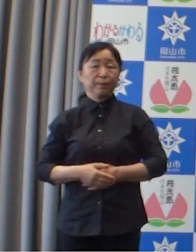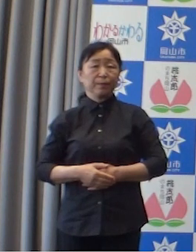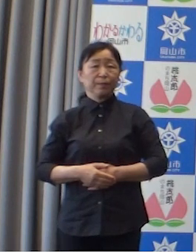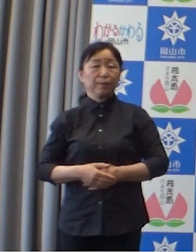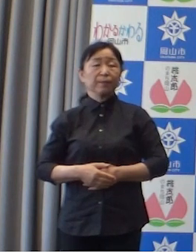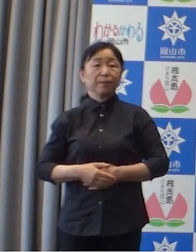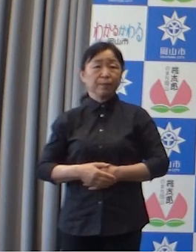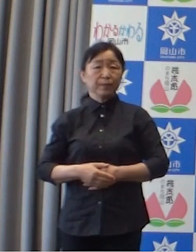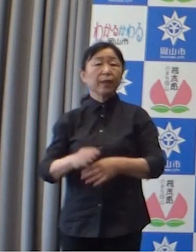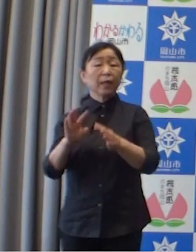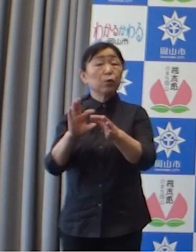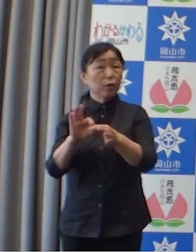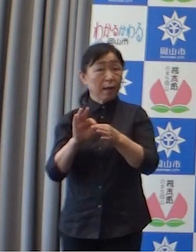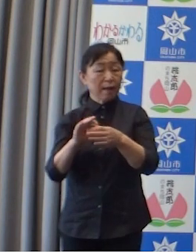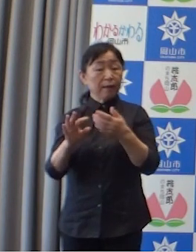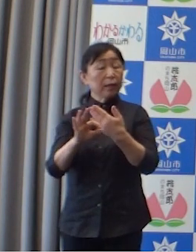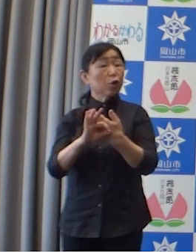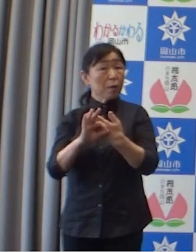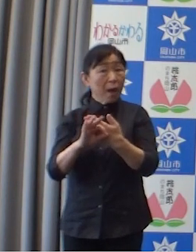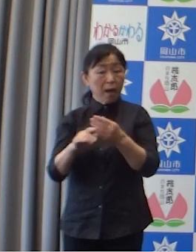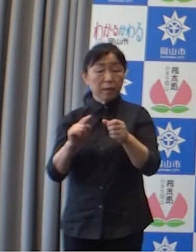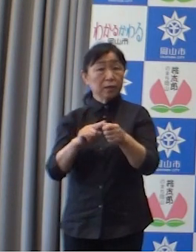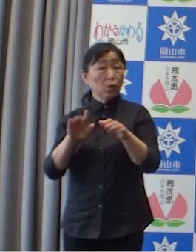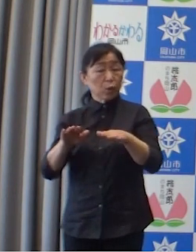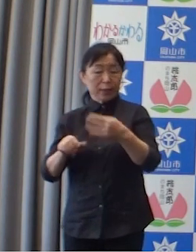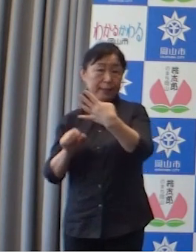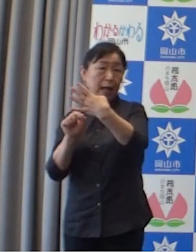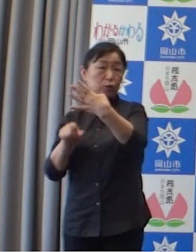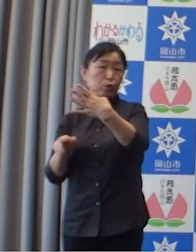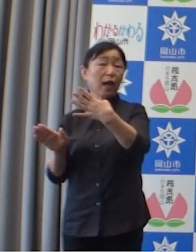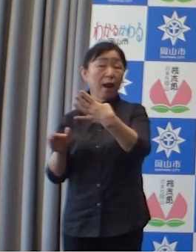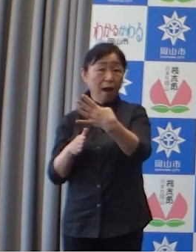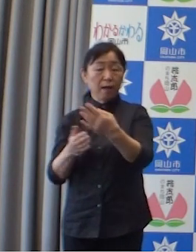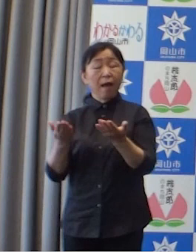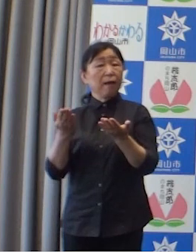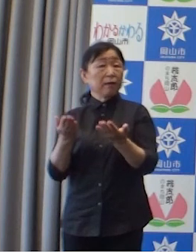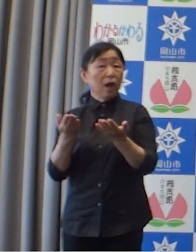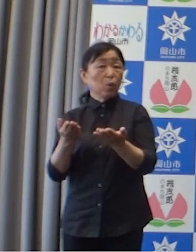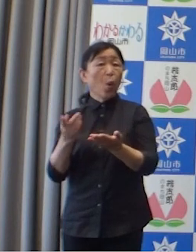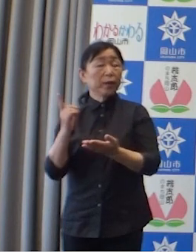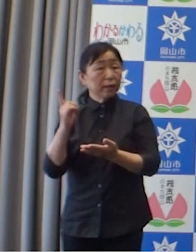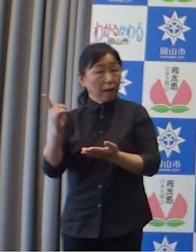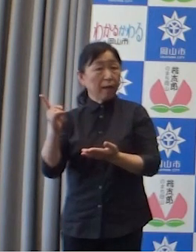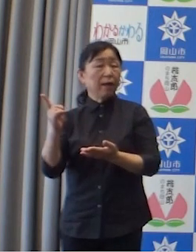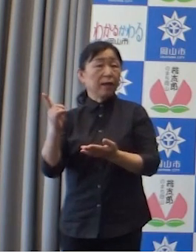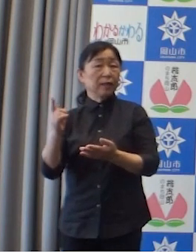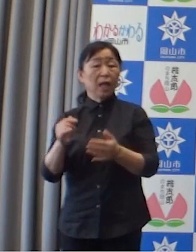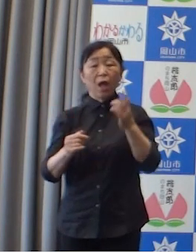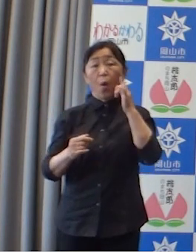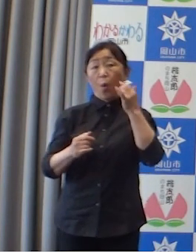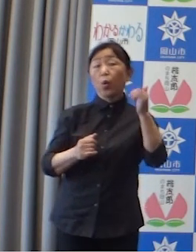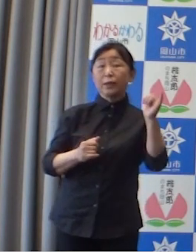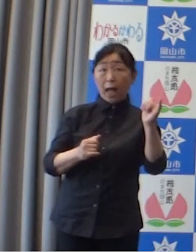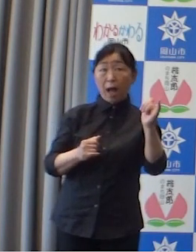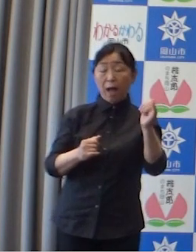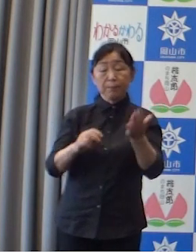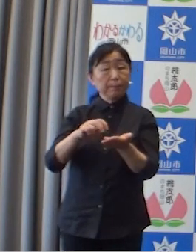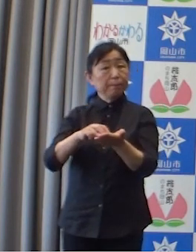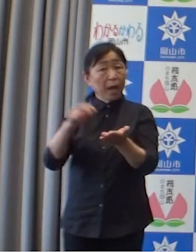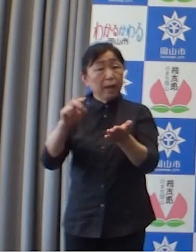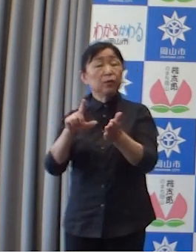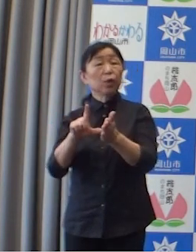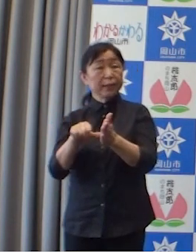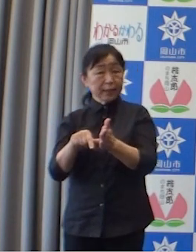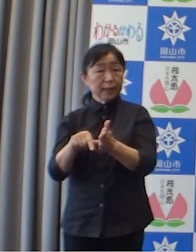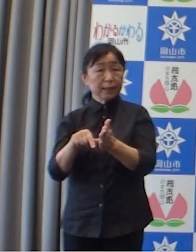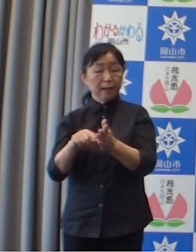そういう面からは、例えば今年の4月からね、学校の側と保護者側欠席をする